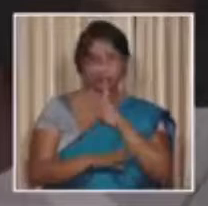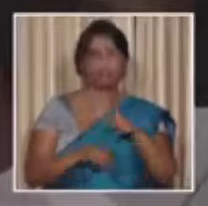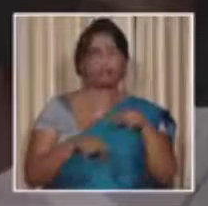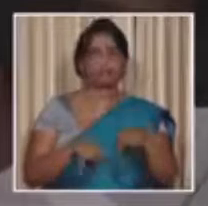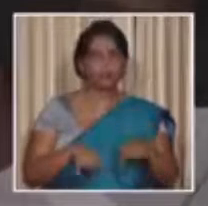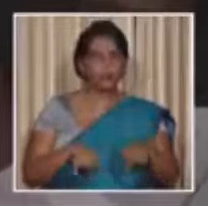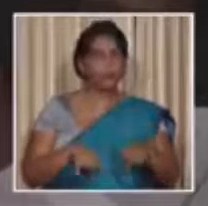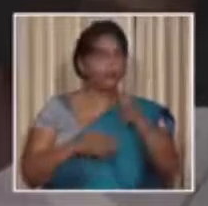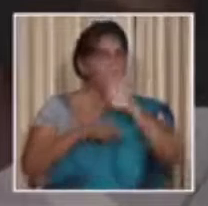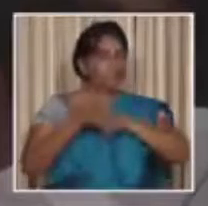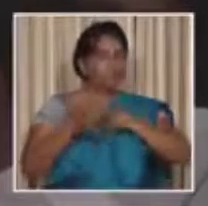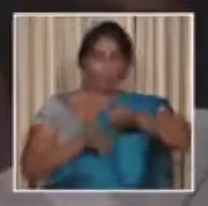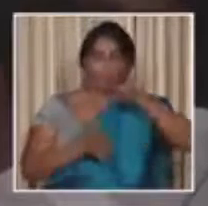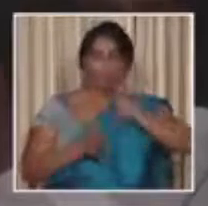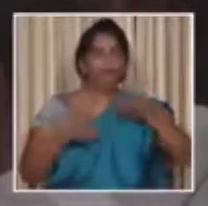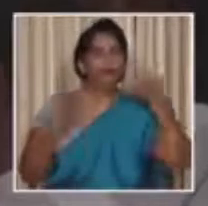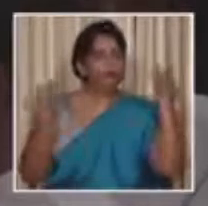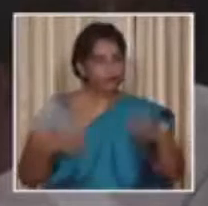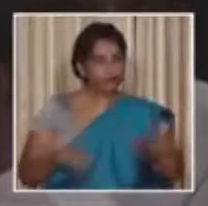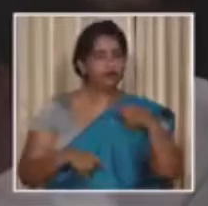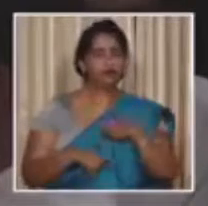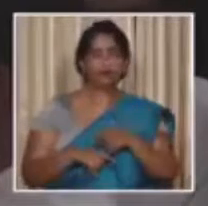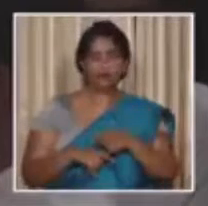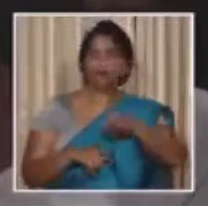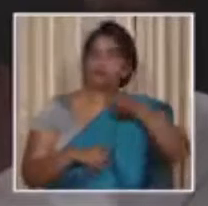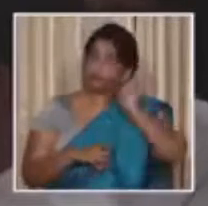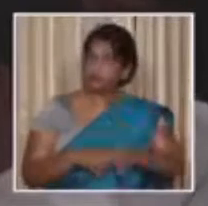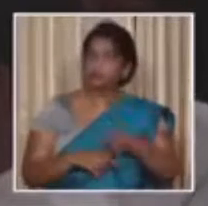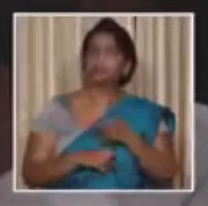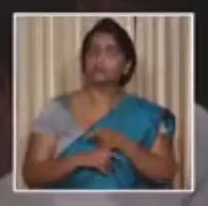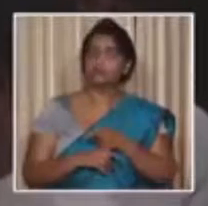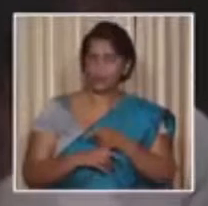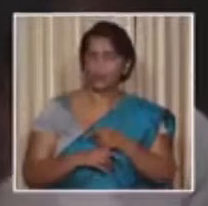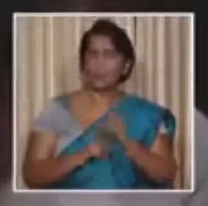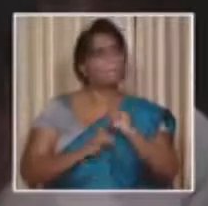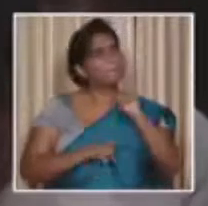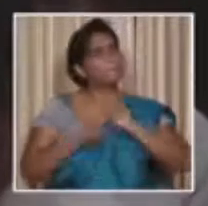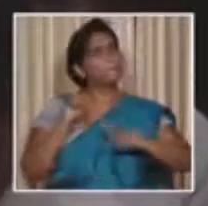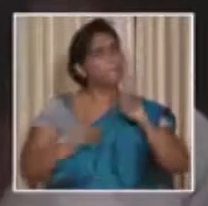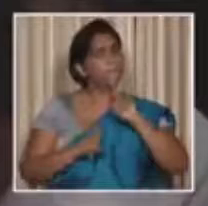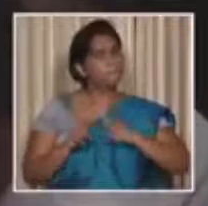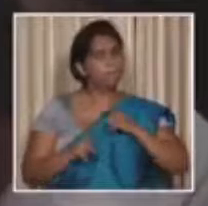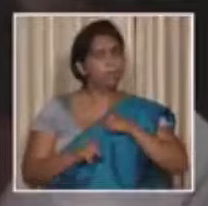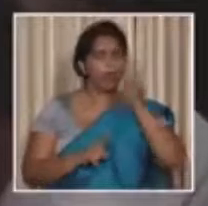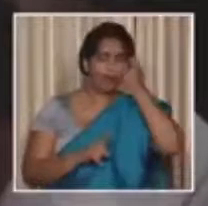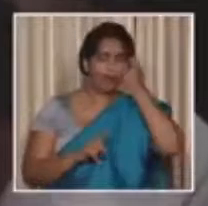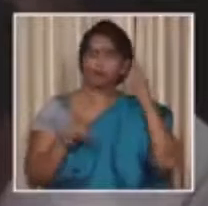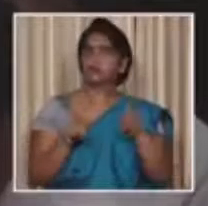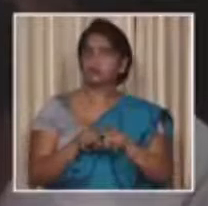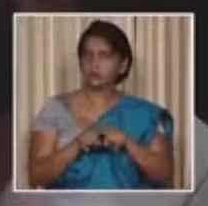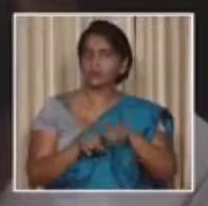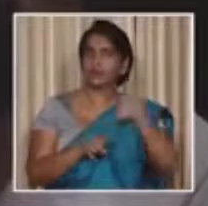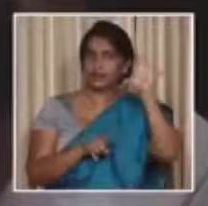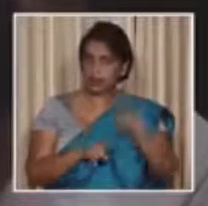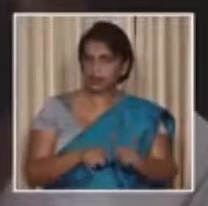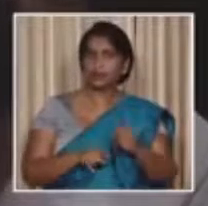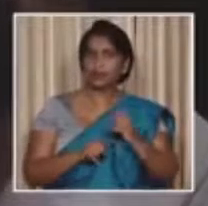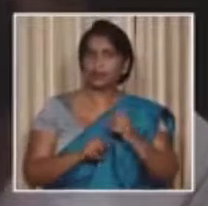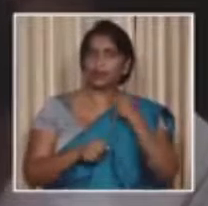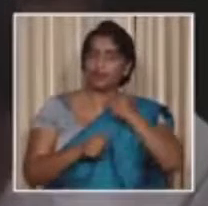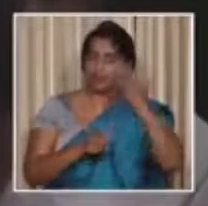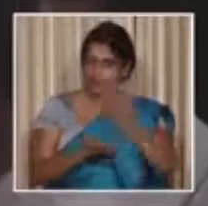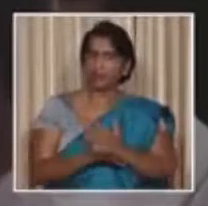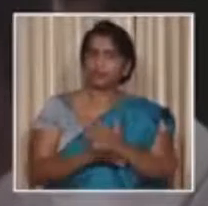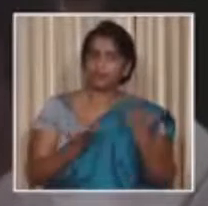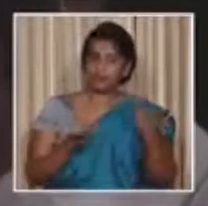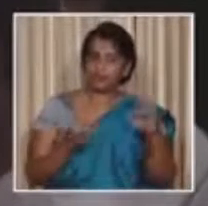දැන් මේ අයවැය සම්මත වෙලා ඉවරයි. එතකොට අනිවාර්යයෙන් මේක පාර්ලිමේන්තුවේ යෝජනාවක් ඇටියට ගේන්න වෙනවා මේක අඩු කරලා නවත්තනවා අයිති